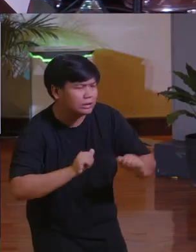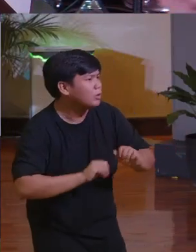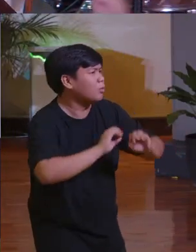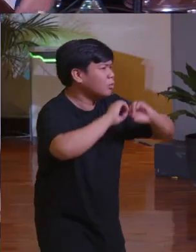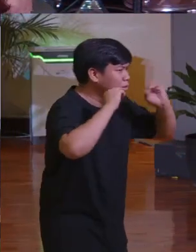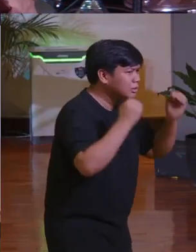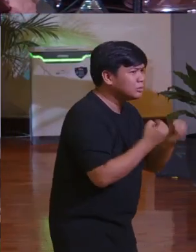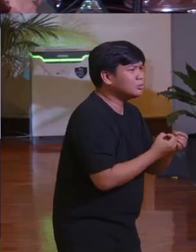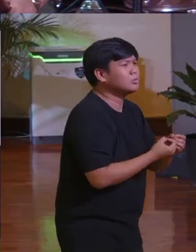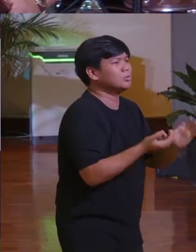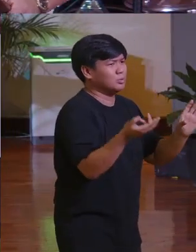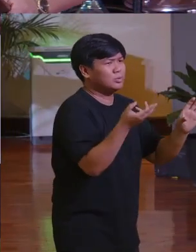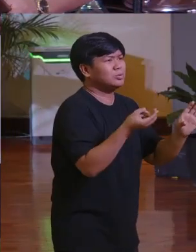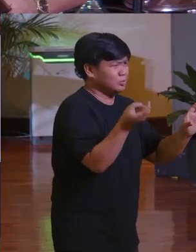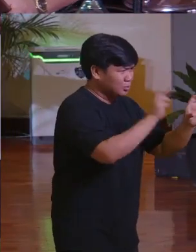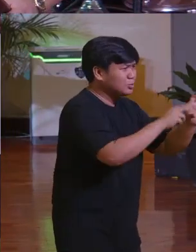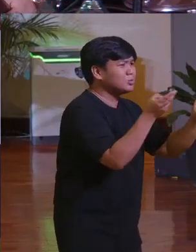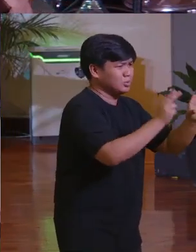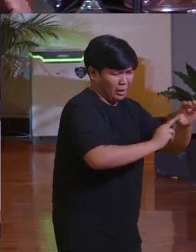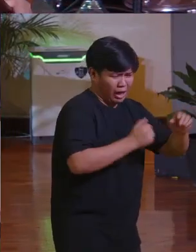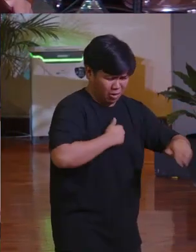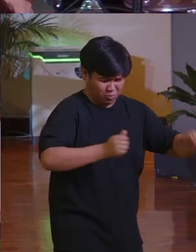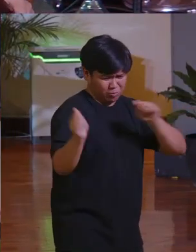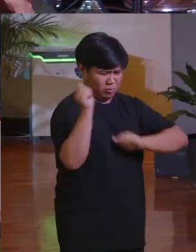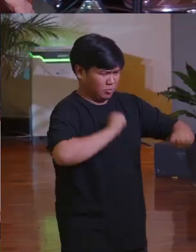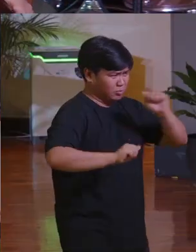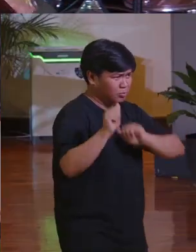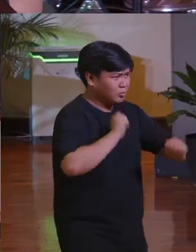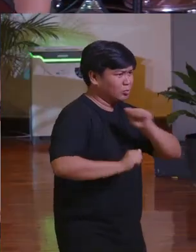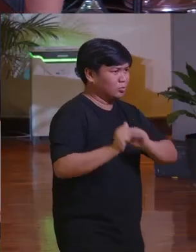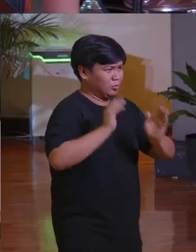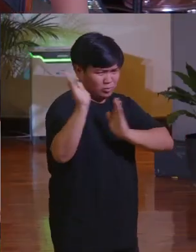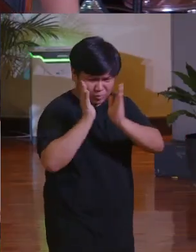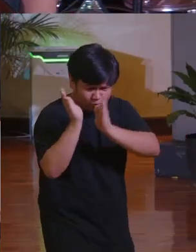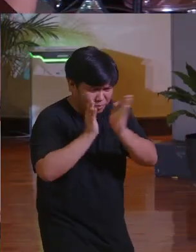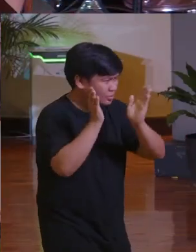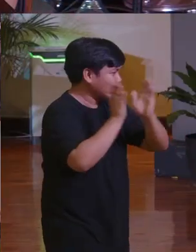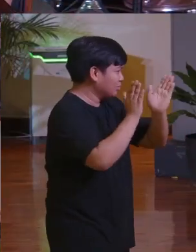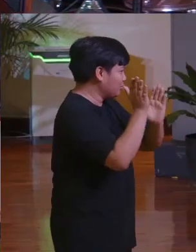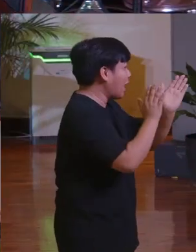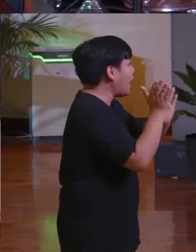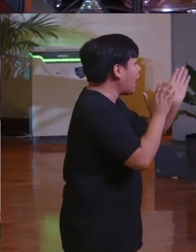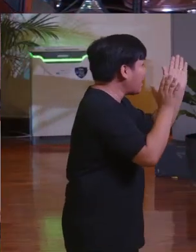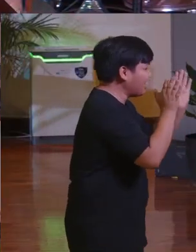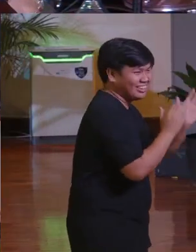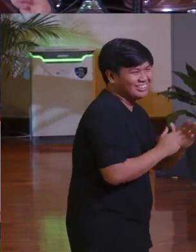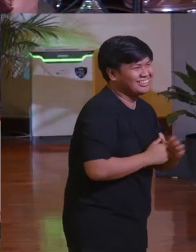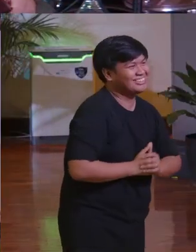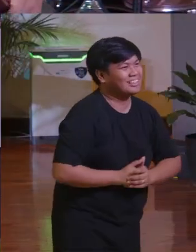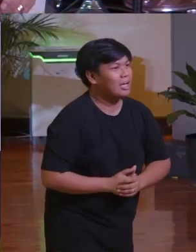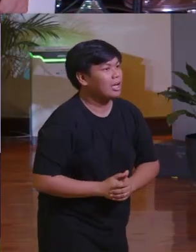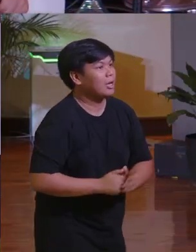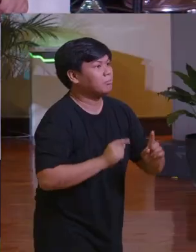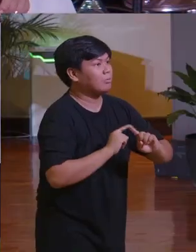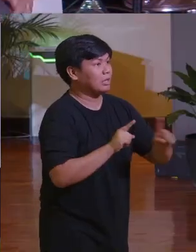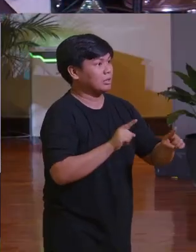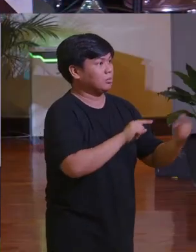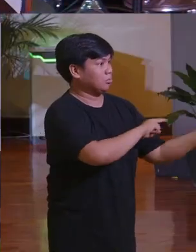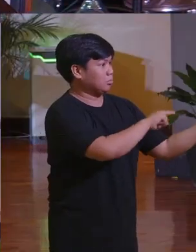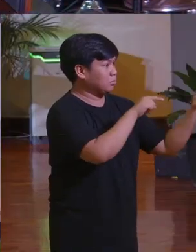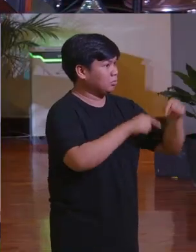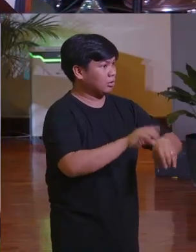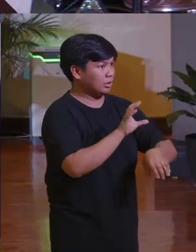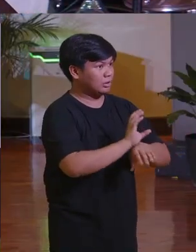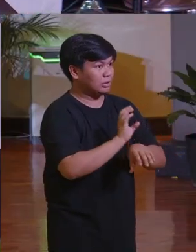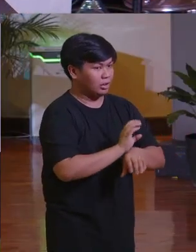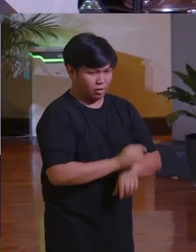sa video no? Pero pagka pinakanta sa choir, ay, nahiya po